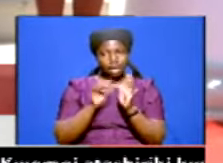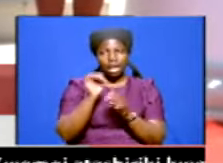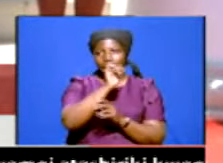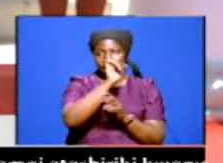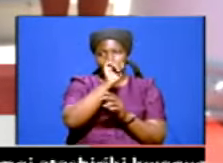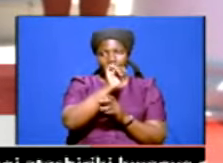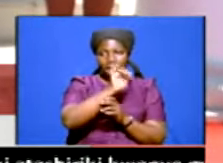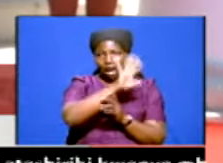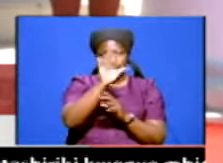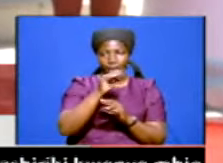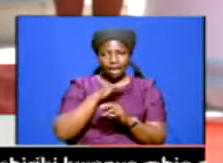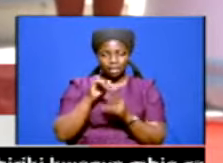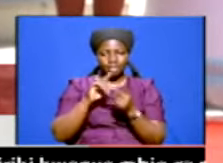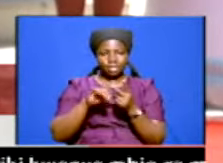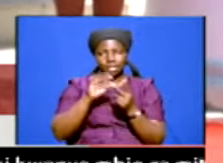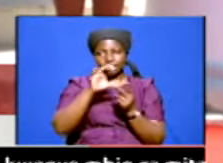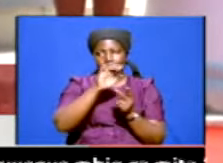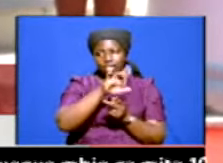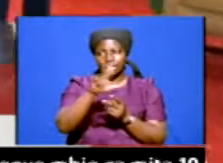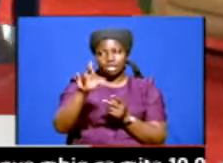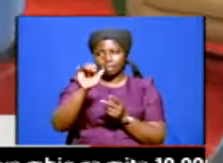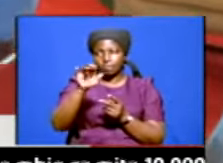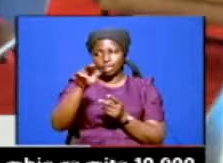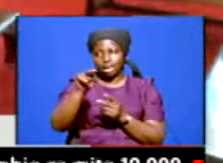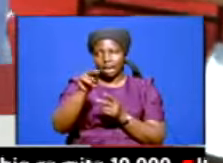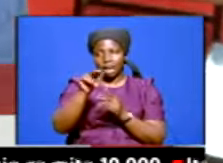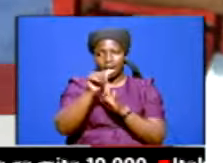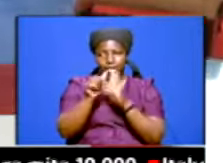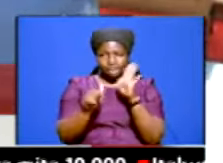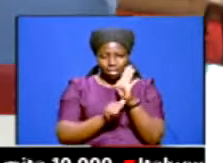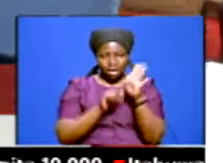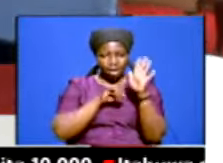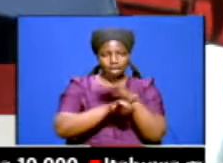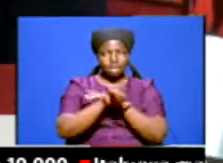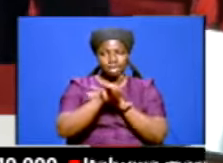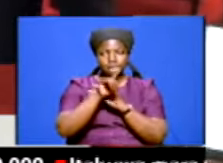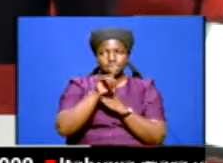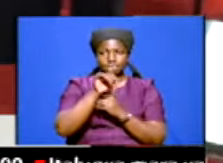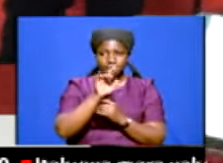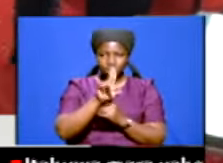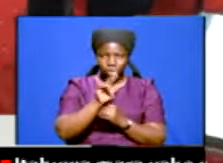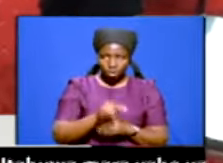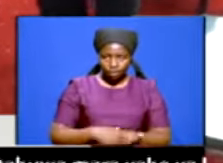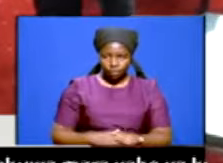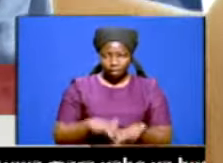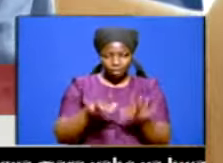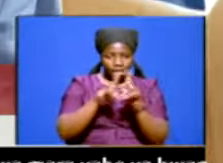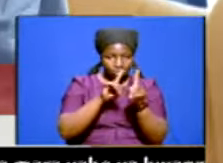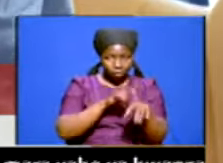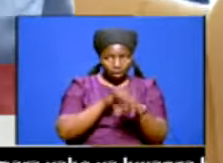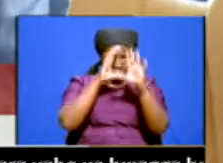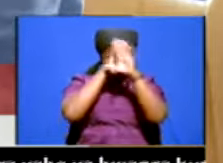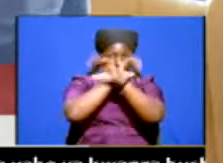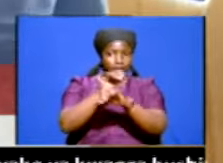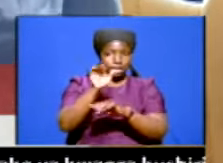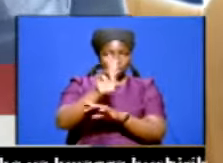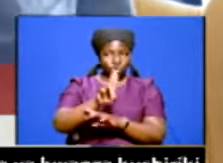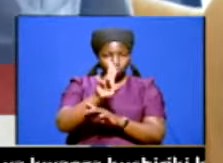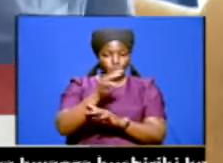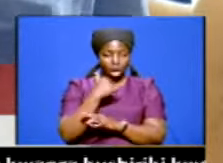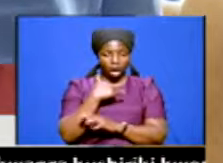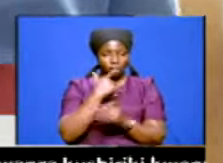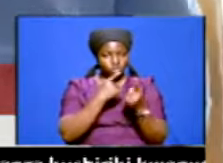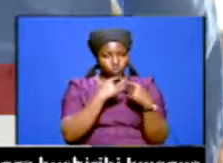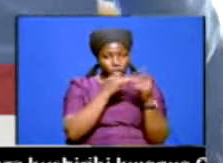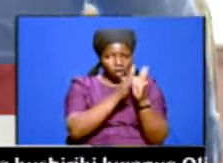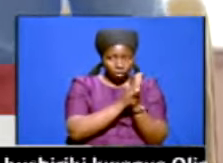hilo la usalama la Umoja wa Mataifa. Wakati huo huo, Rais Uhuru Kenyatta pia alifanya mashauri na waziri wa